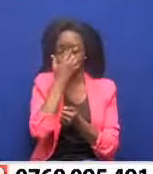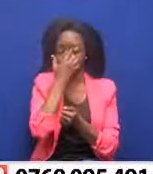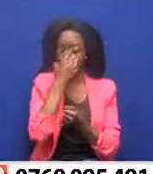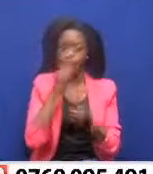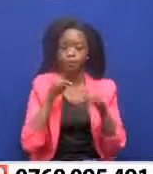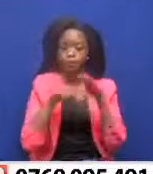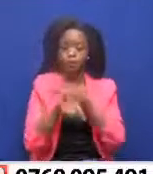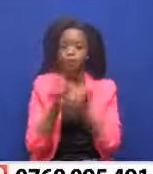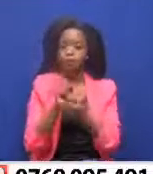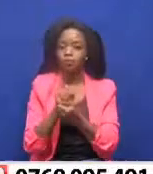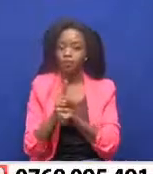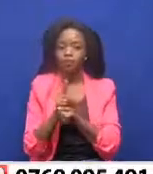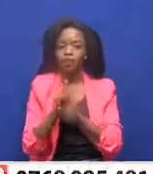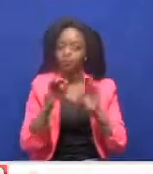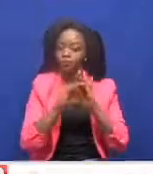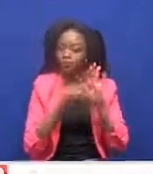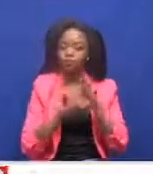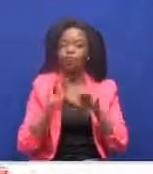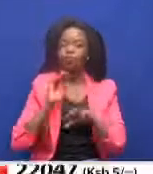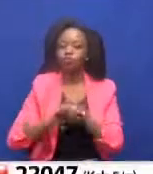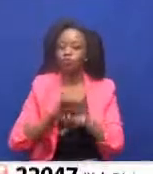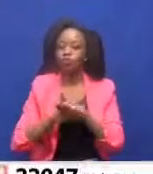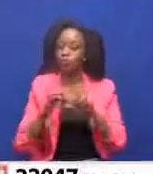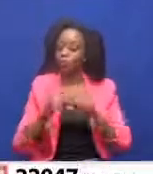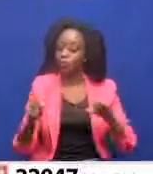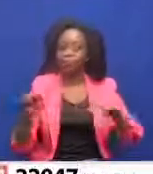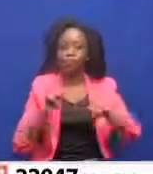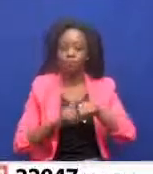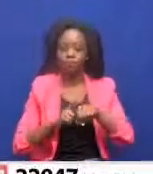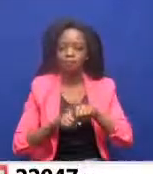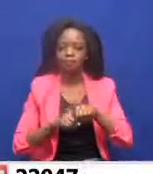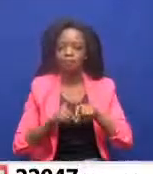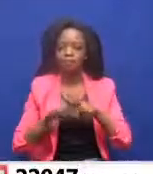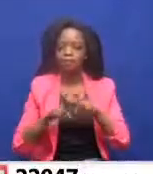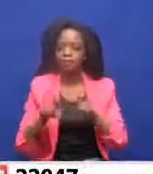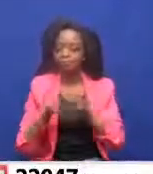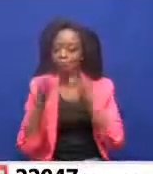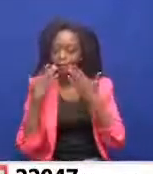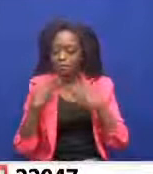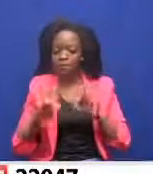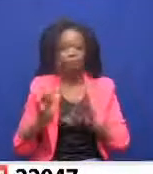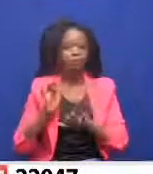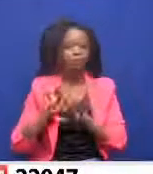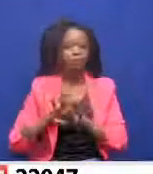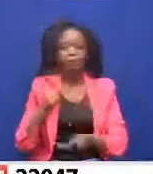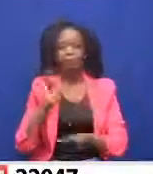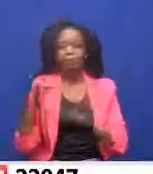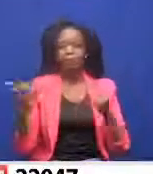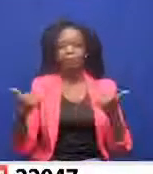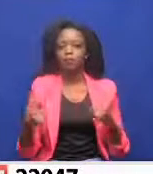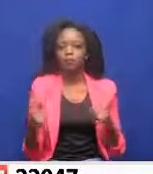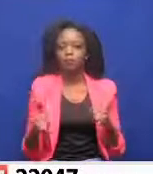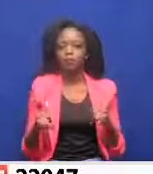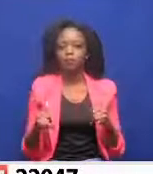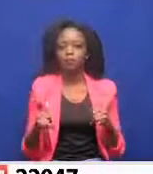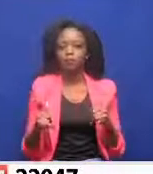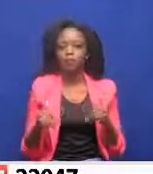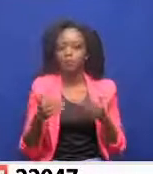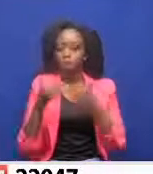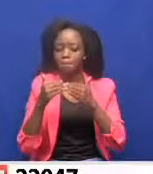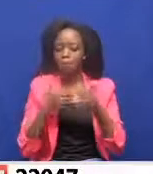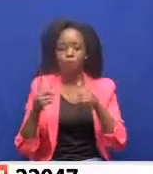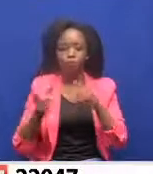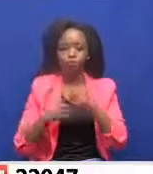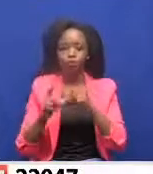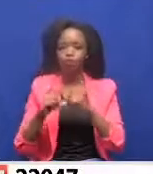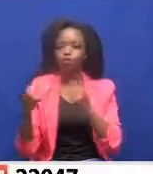Kwa hivyo rekodi nyingi tuliweka huo muda, tuliweza pia kumaliza ligi mapema sana. Tulichukua ligi kabla mechi